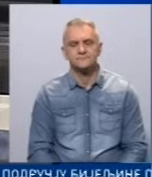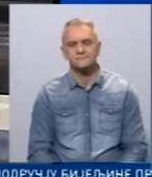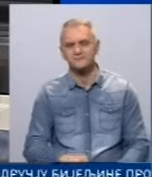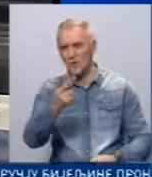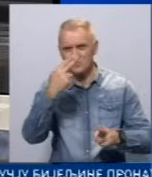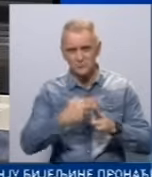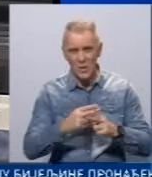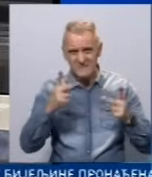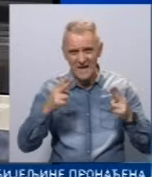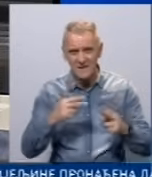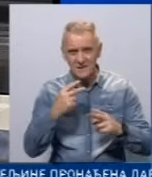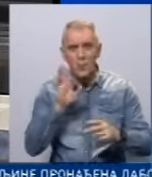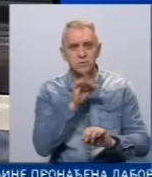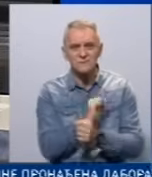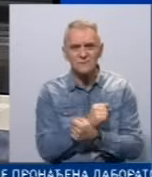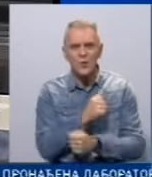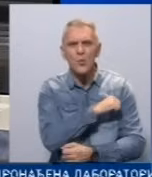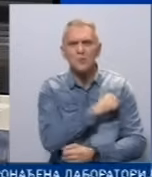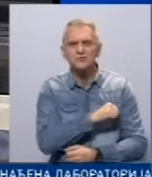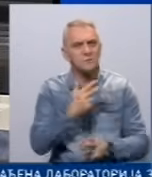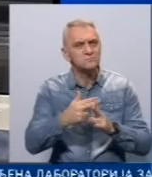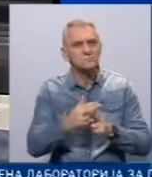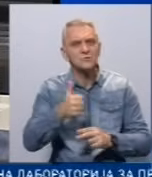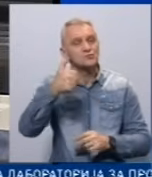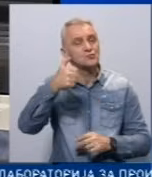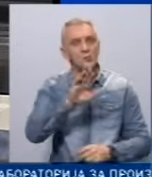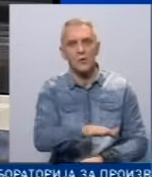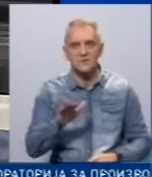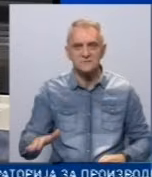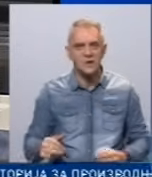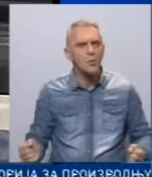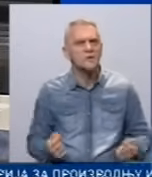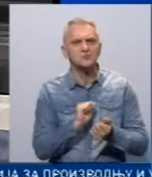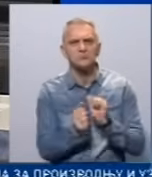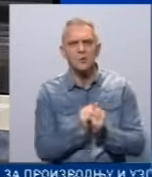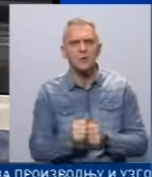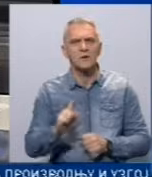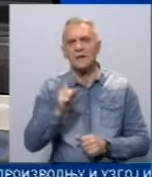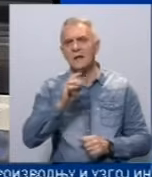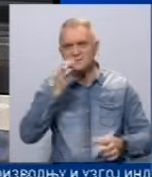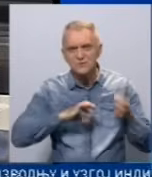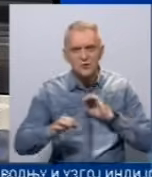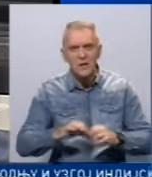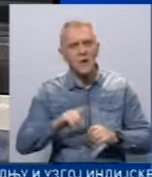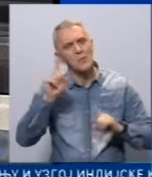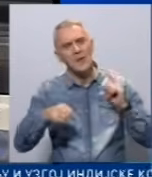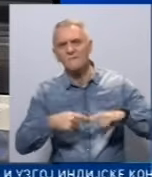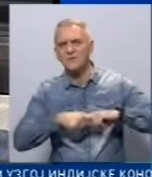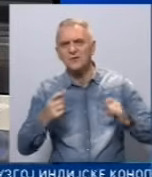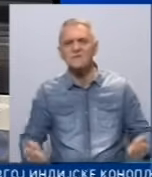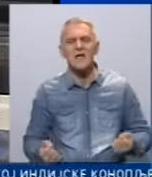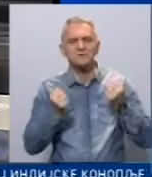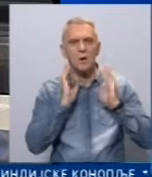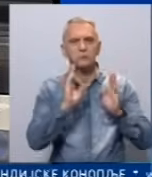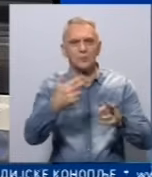Od malignih bolesti u Bosni i Hercegovini godišnje obolijeva čak 100 djece. Uz tešku borbu za izlječenje nerijetko se veže i